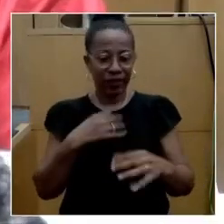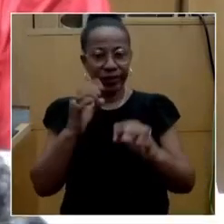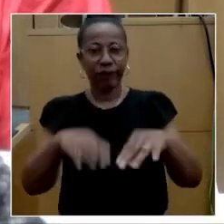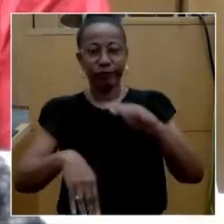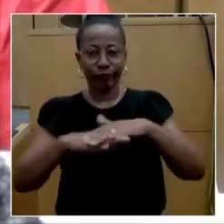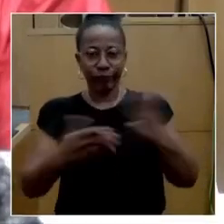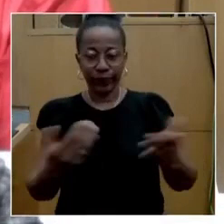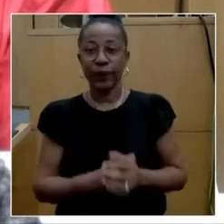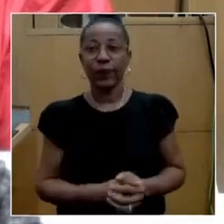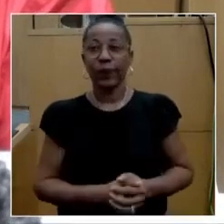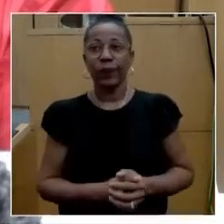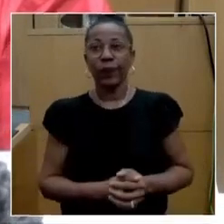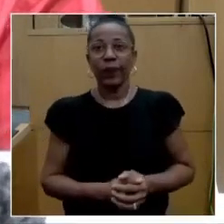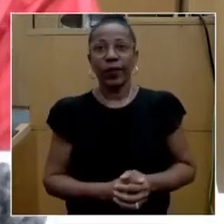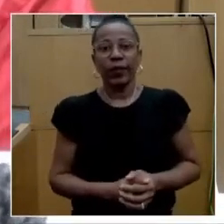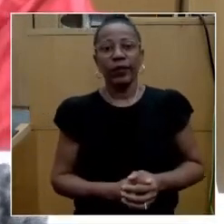Je vais essayer de faire.